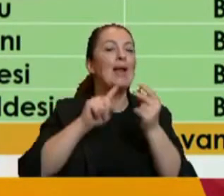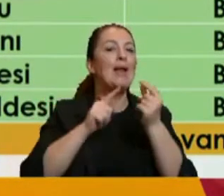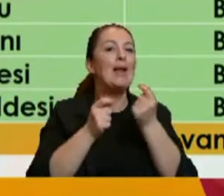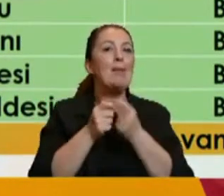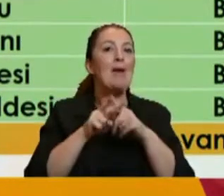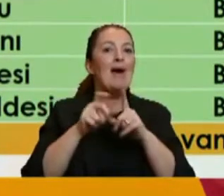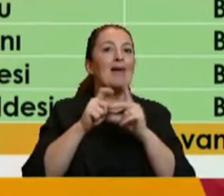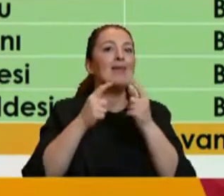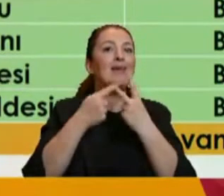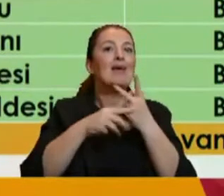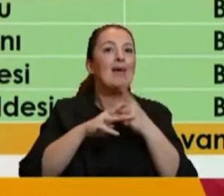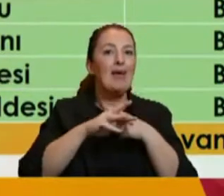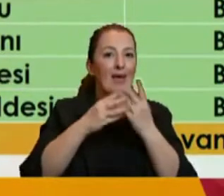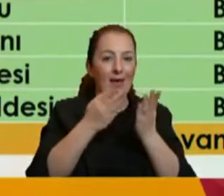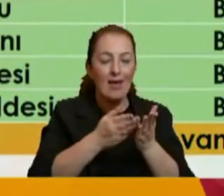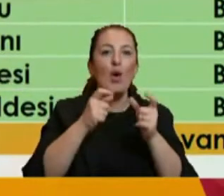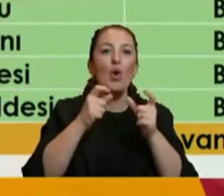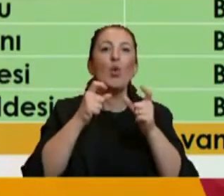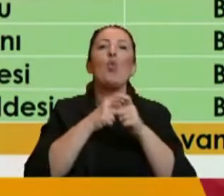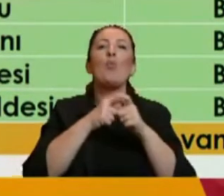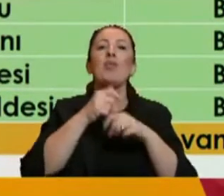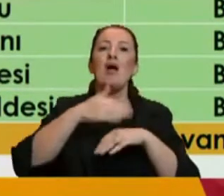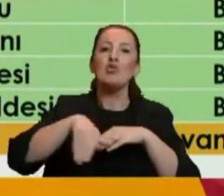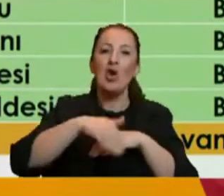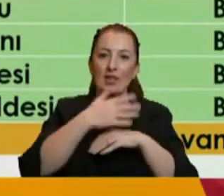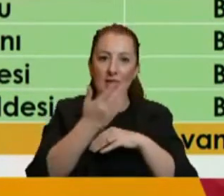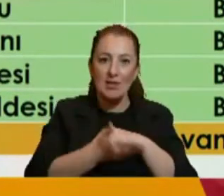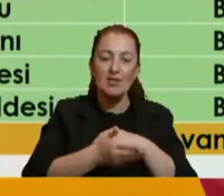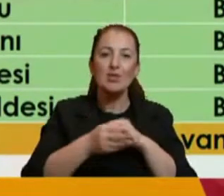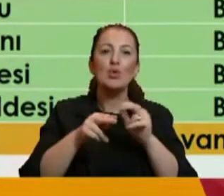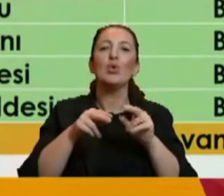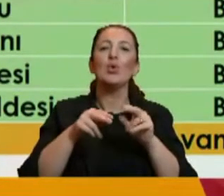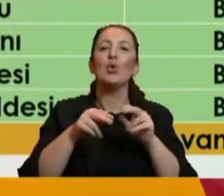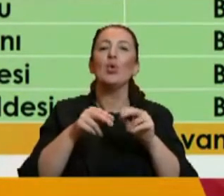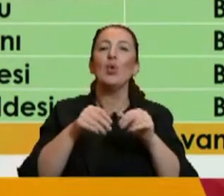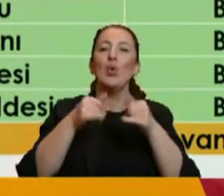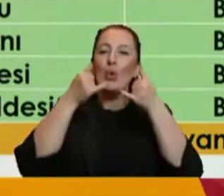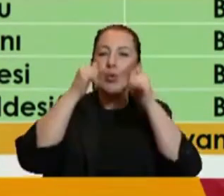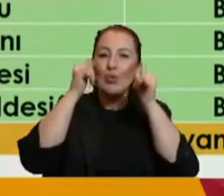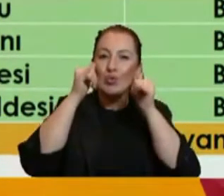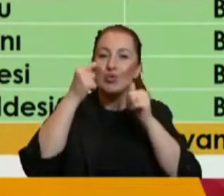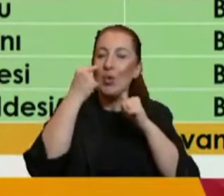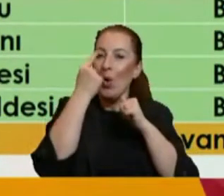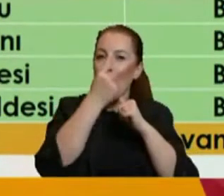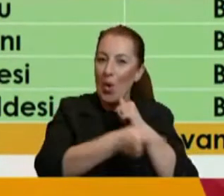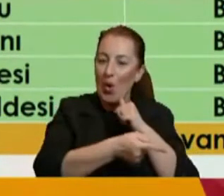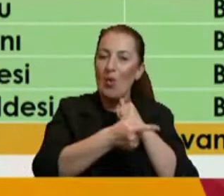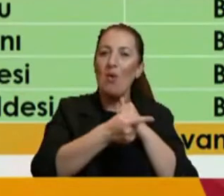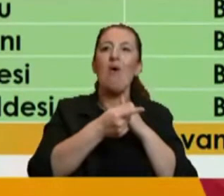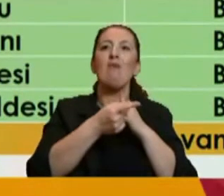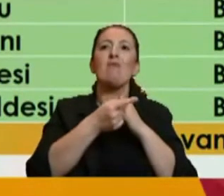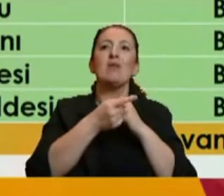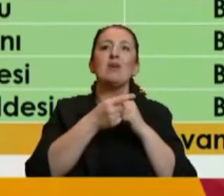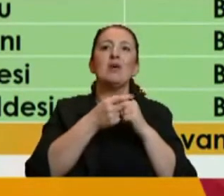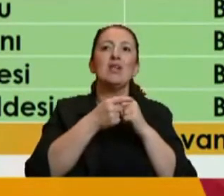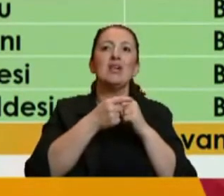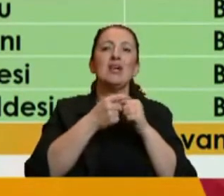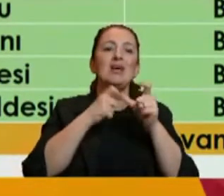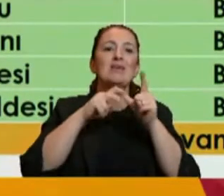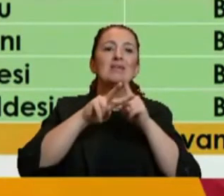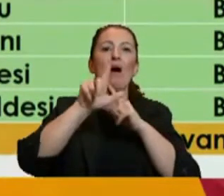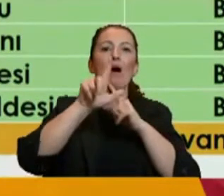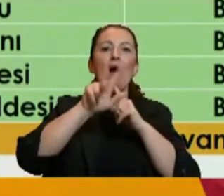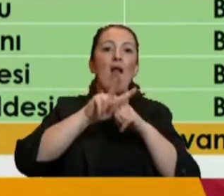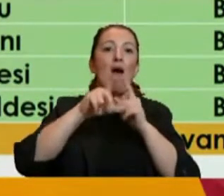Gürpınar Caddesi bülbülleri tineri bugünlük sahip kolektörü hakimiyeti Milliye Salacak sahil